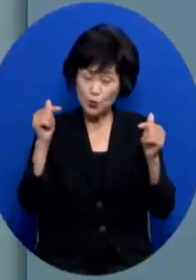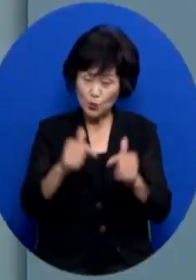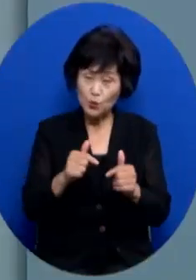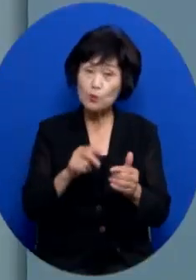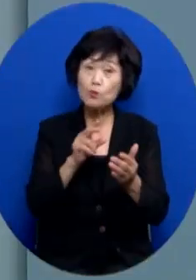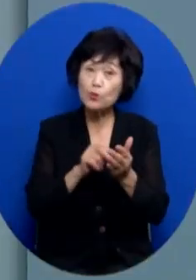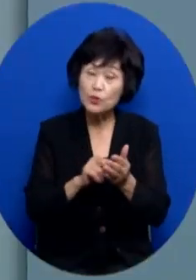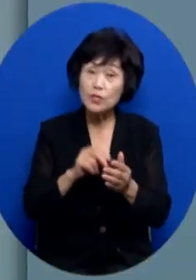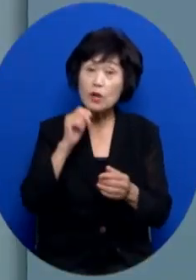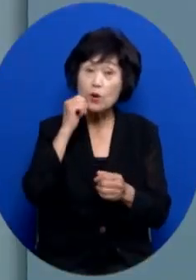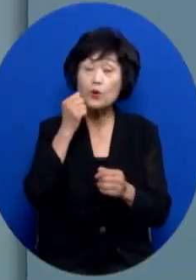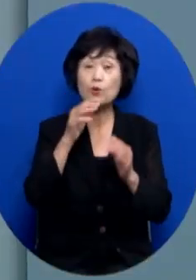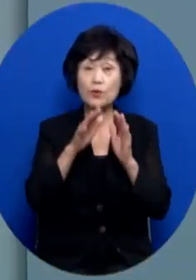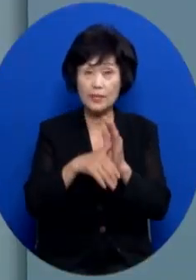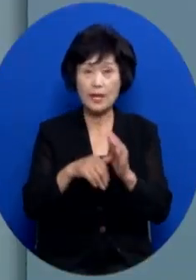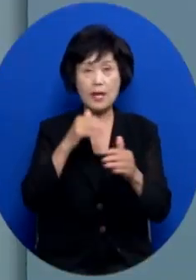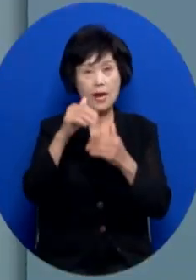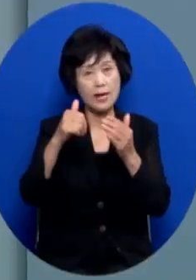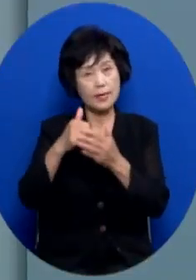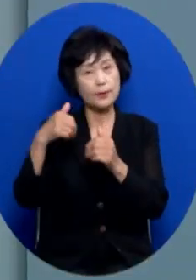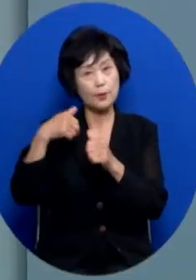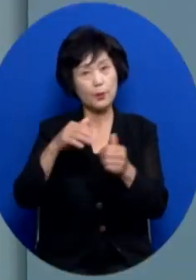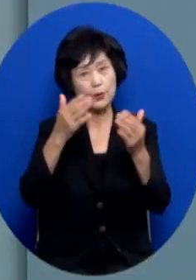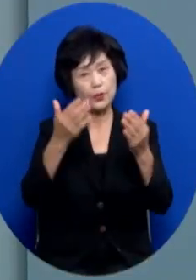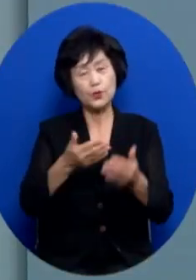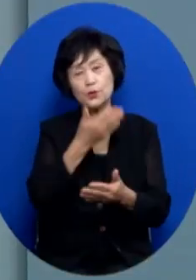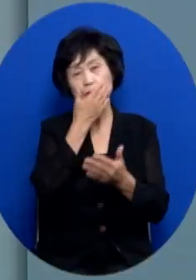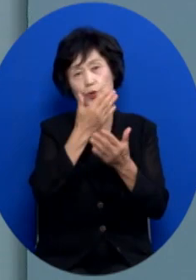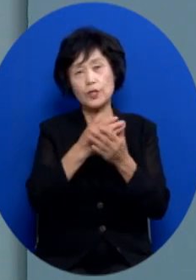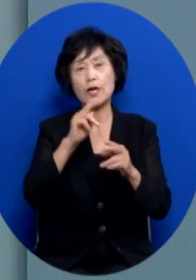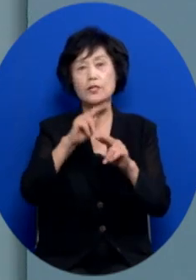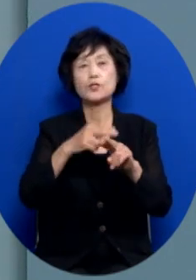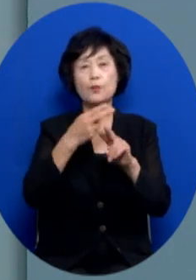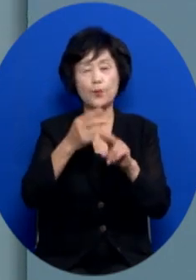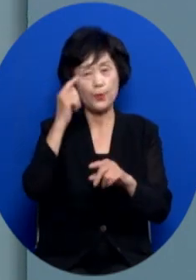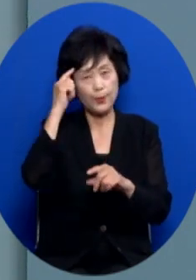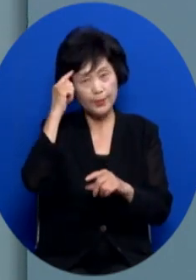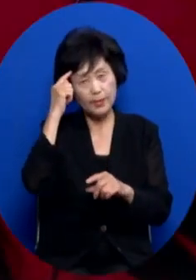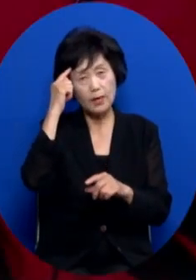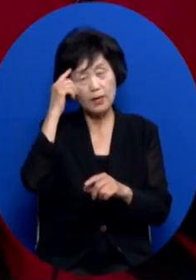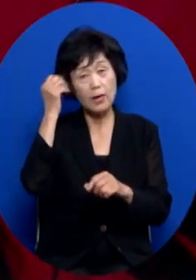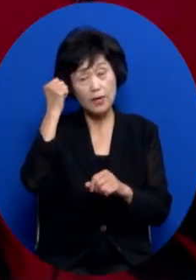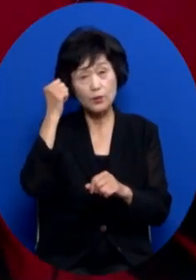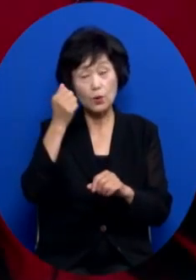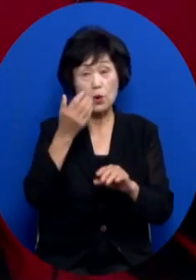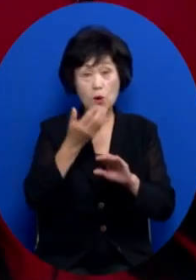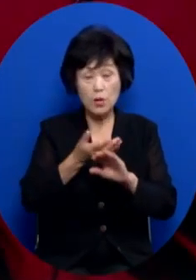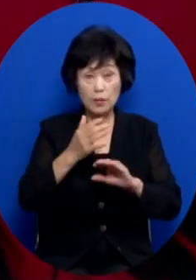위기에직면하고교회가어려움을겪고있는지금,우리가 이사역을하나님께서주신귀한선물로받아들이고